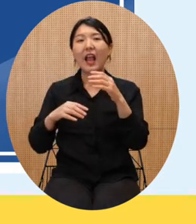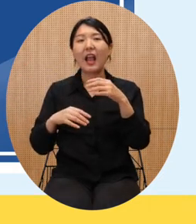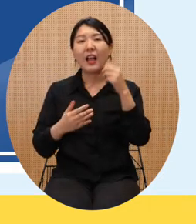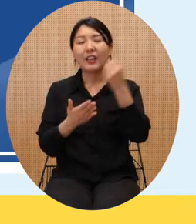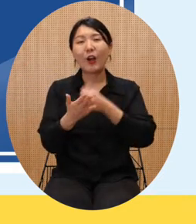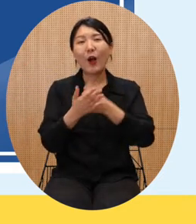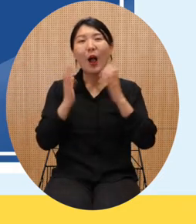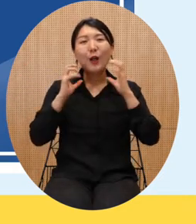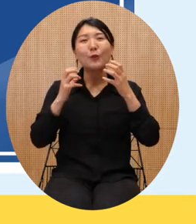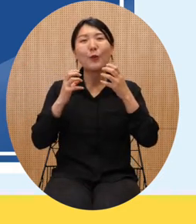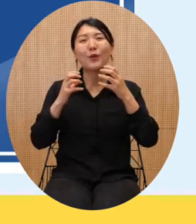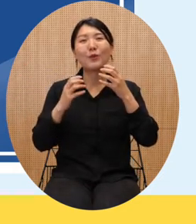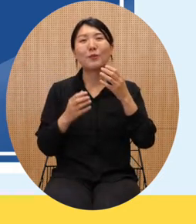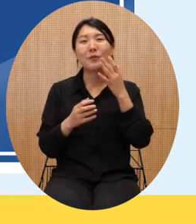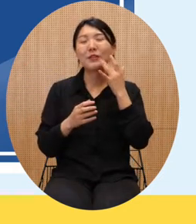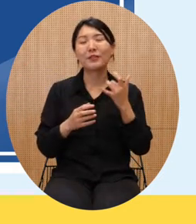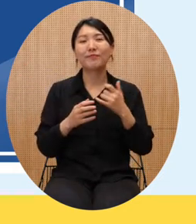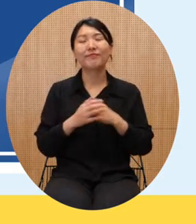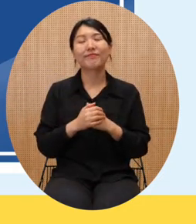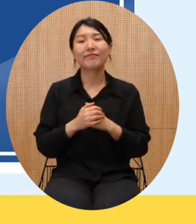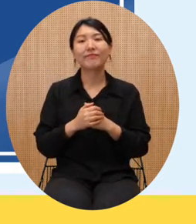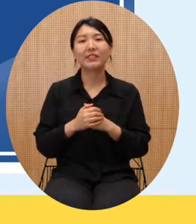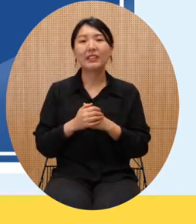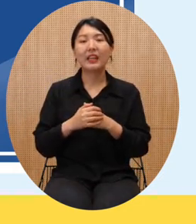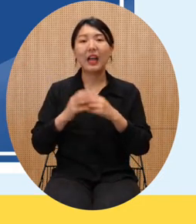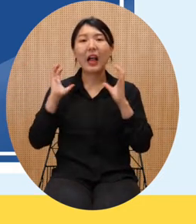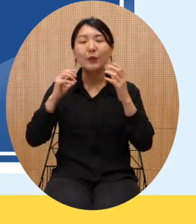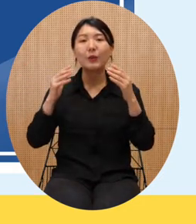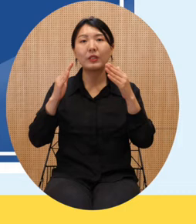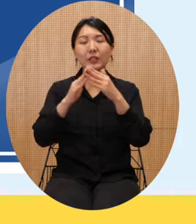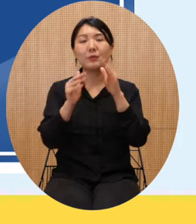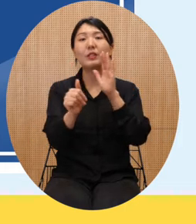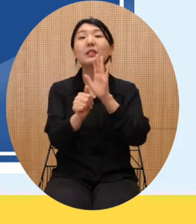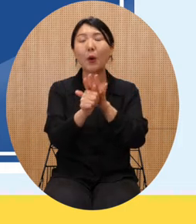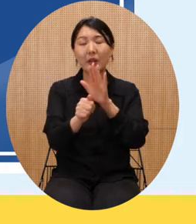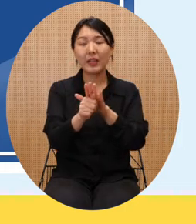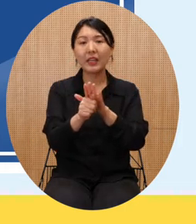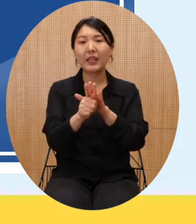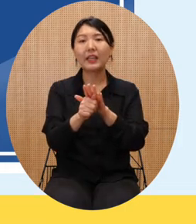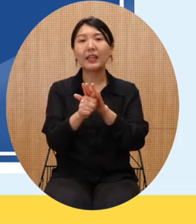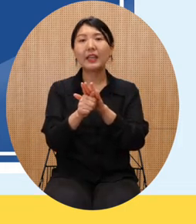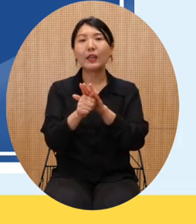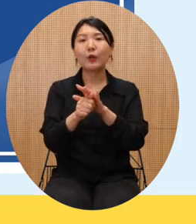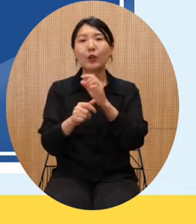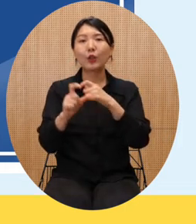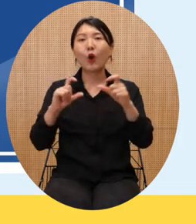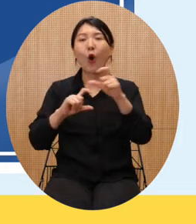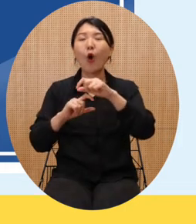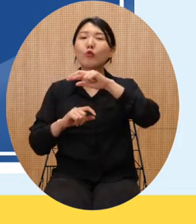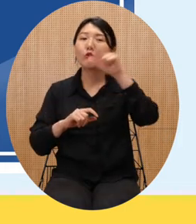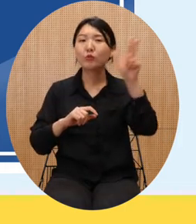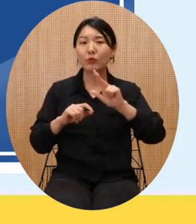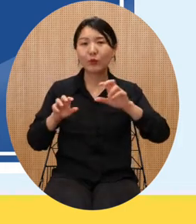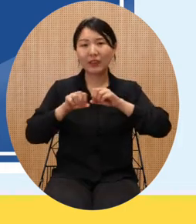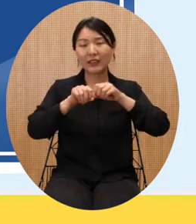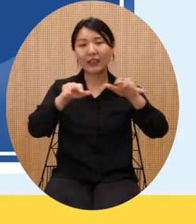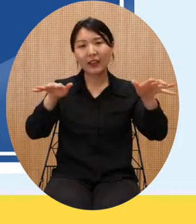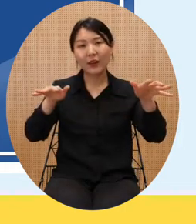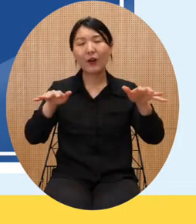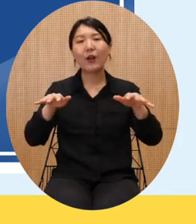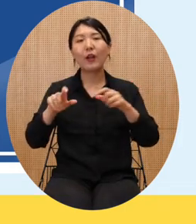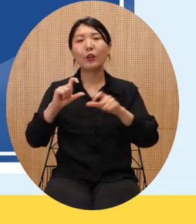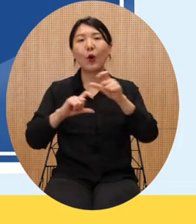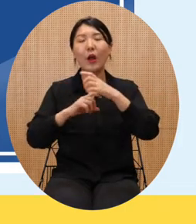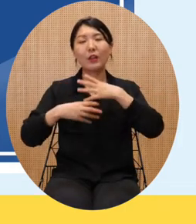않거든요. 그런 점에서 이 아동 주거비 지원이, 시흥형 아동 주거비 지원이 조금 전국적으로